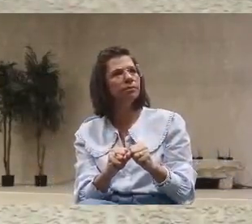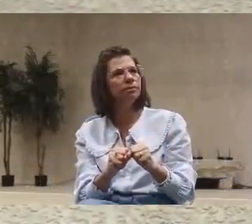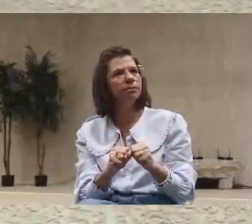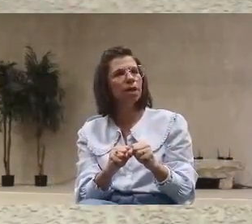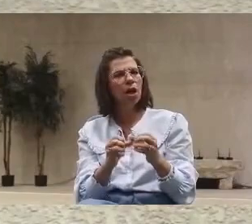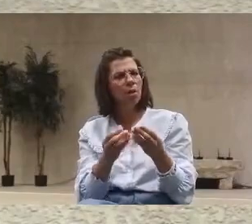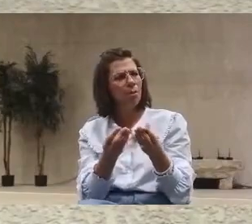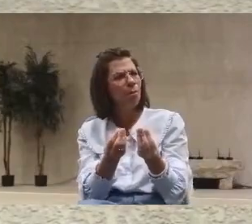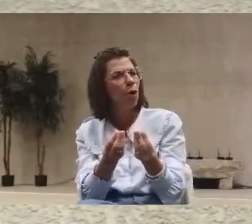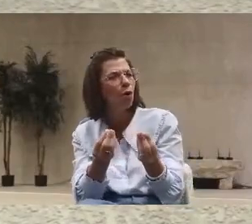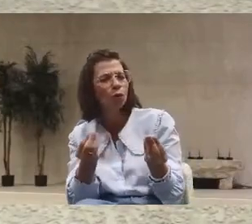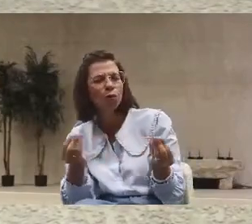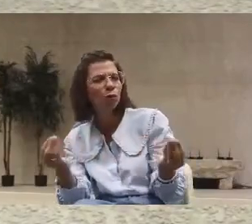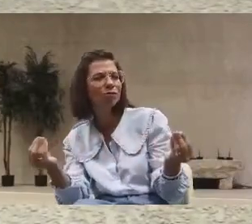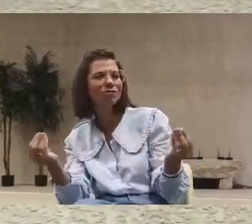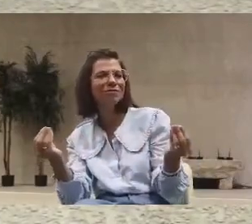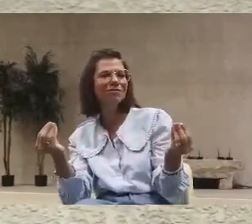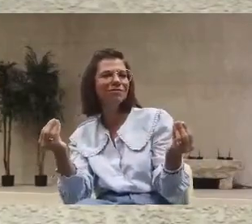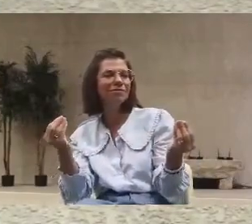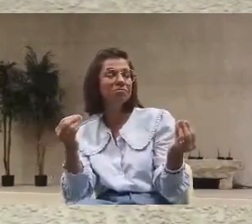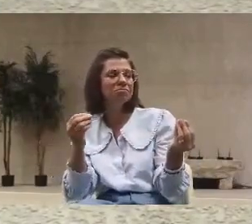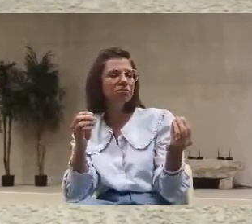beaucoup de gens passent au milieu de nous